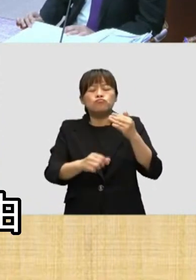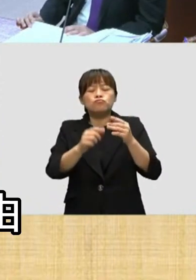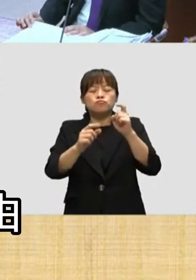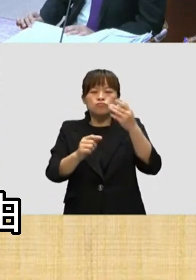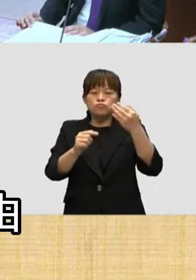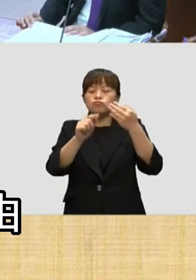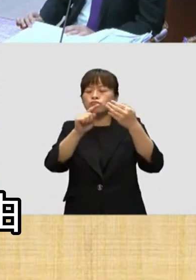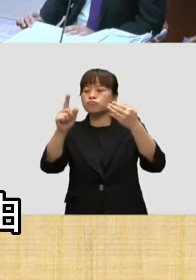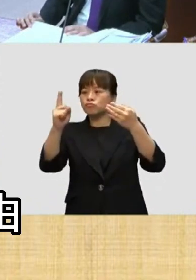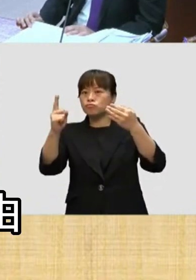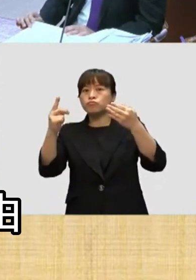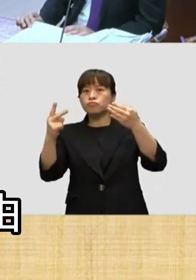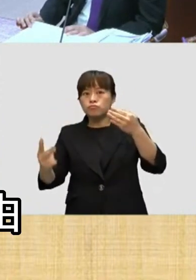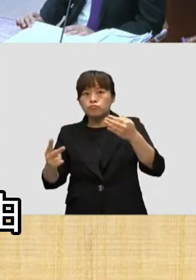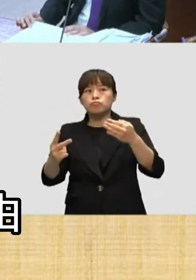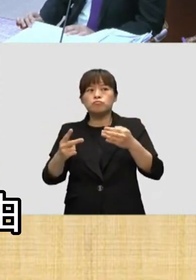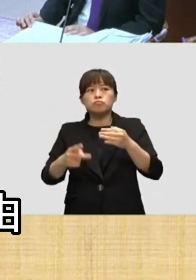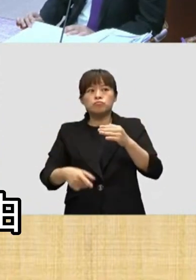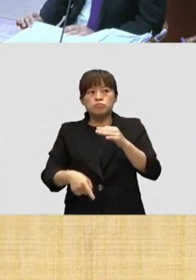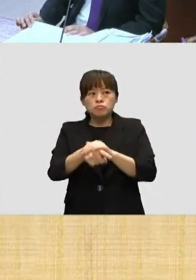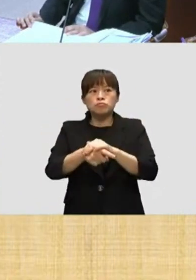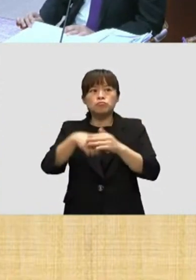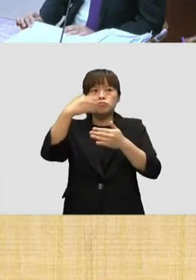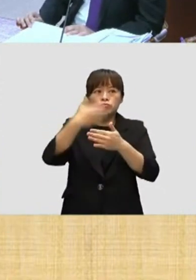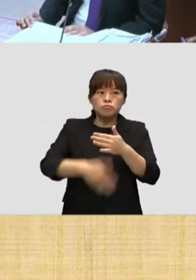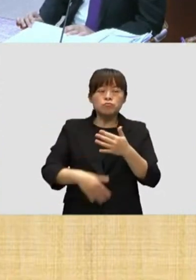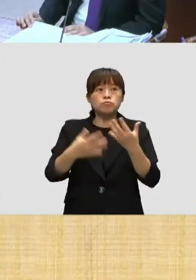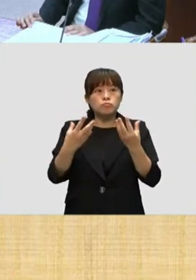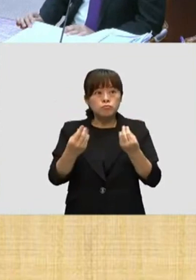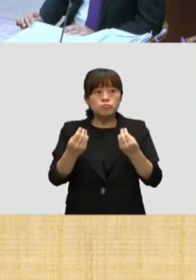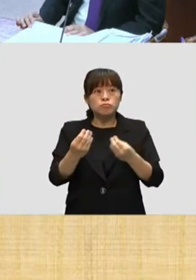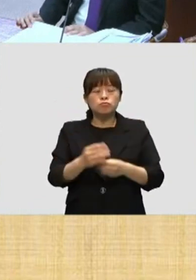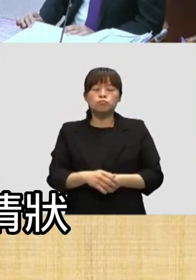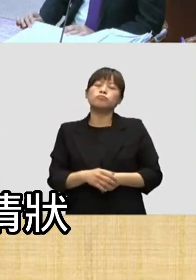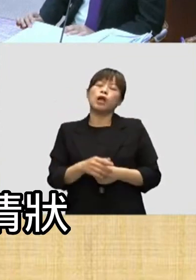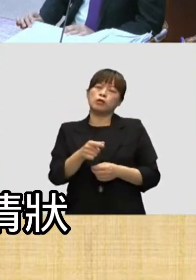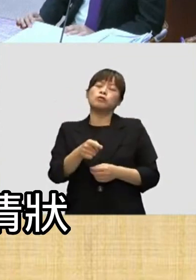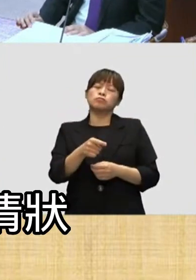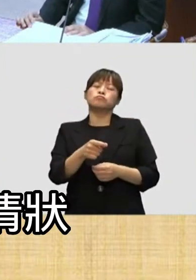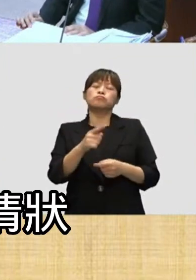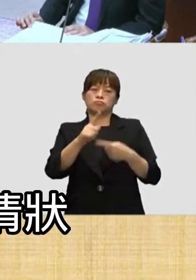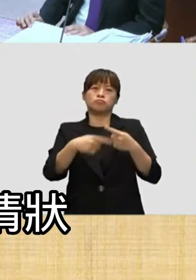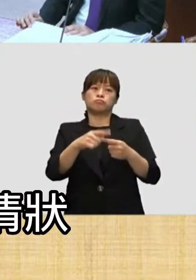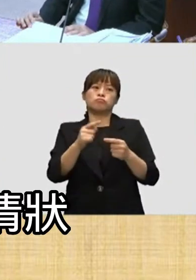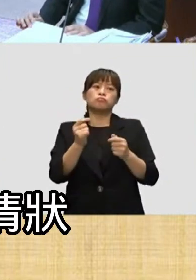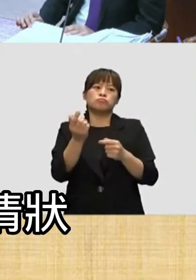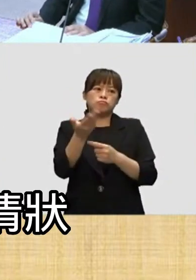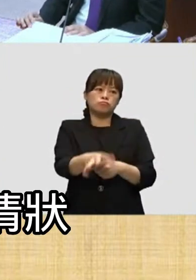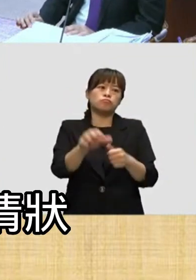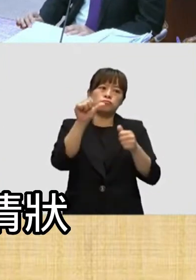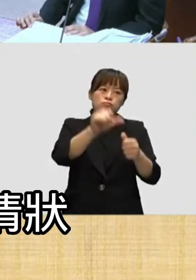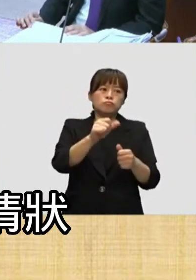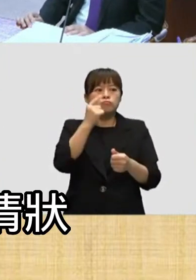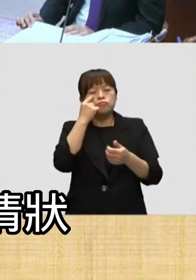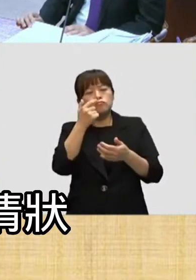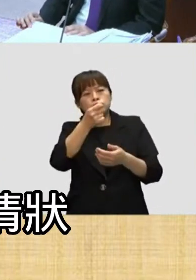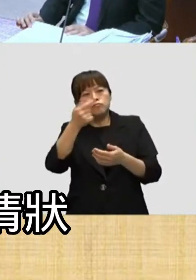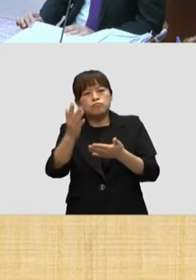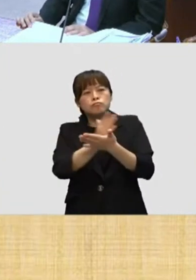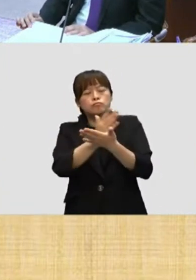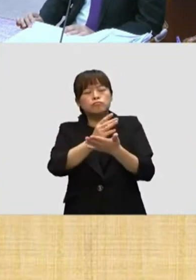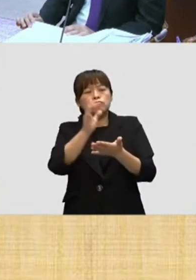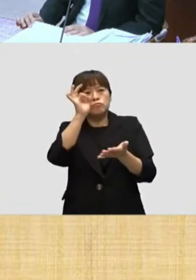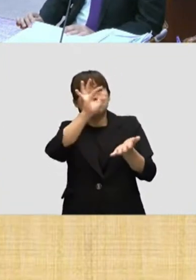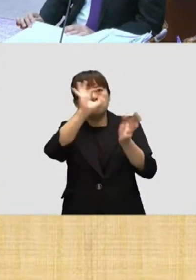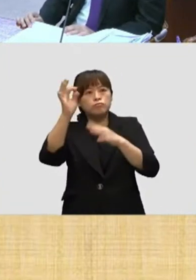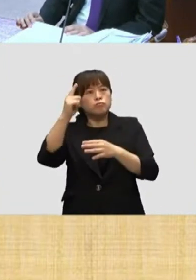第二项不法或减轻刑法事由，仍然仍应以死刑量刑斟酌及一般情状斟